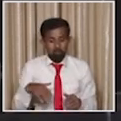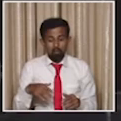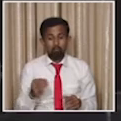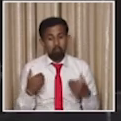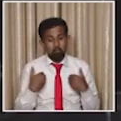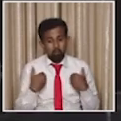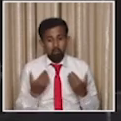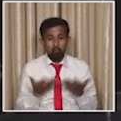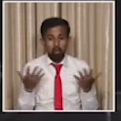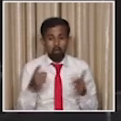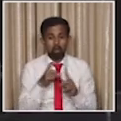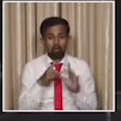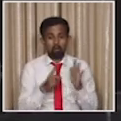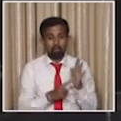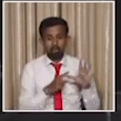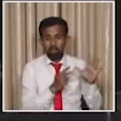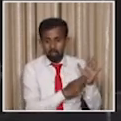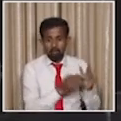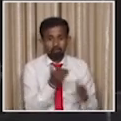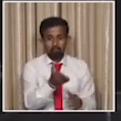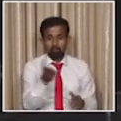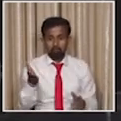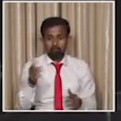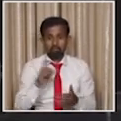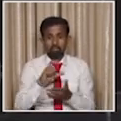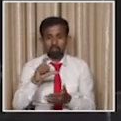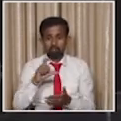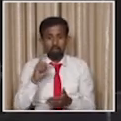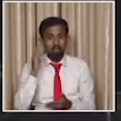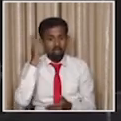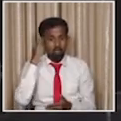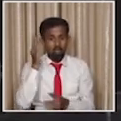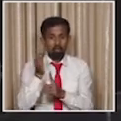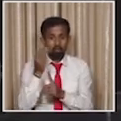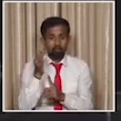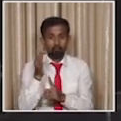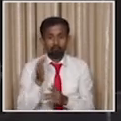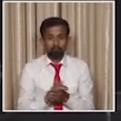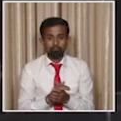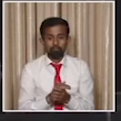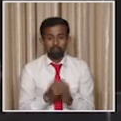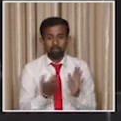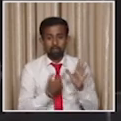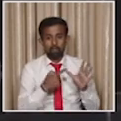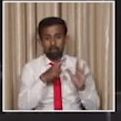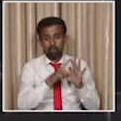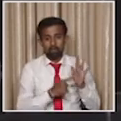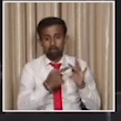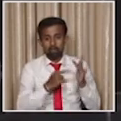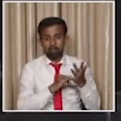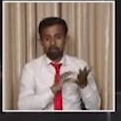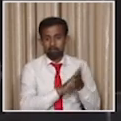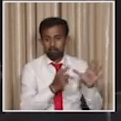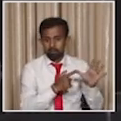කරා. අතවසම ඩිලාන් පෙරේරලා මේ කට්ටිය චන්ද්‍රිකා කුමාරතුංග ජනාධිපතිවරිය හරි රාජිත මේ